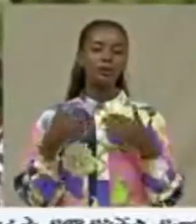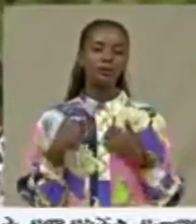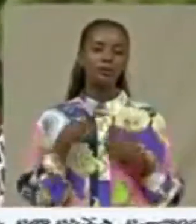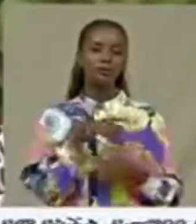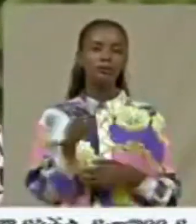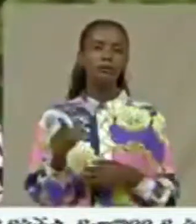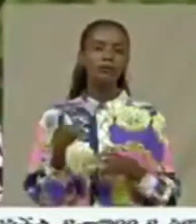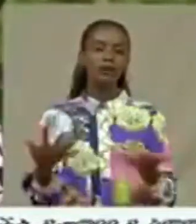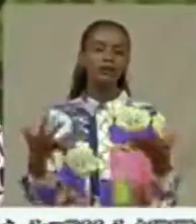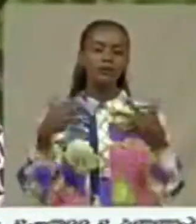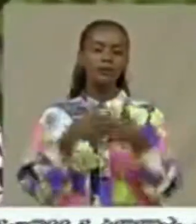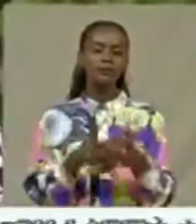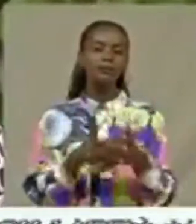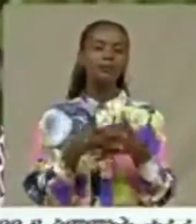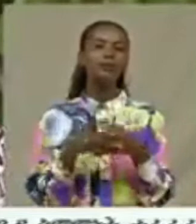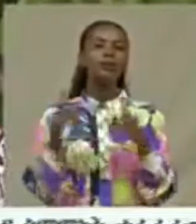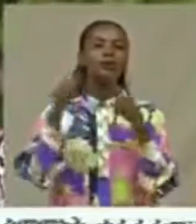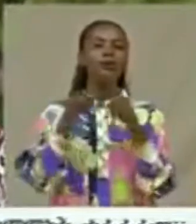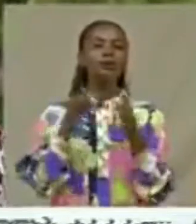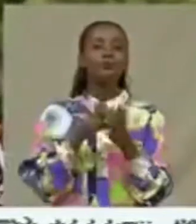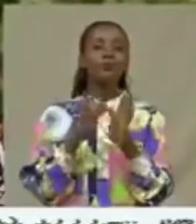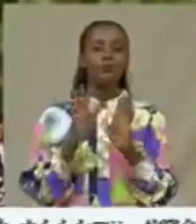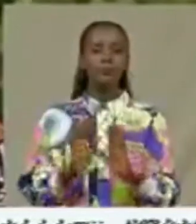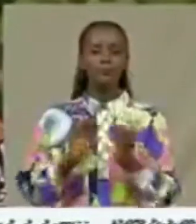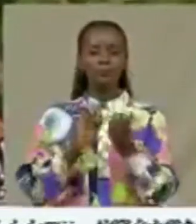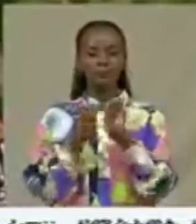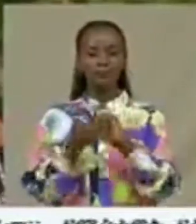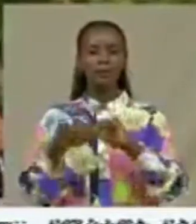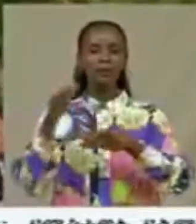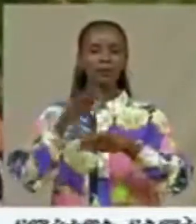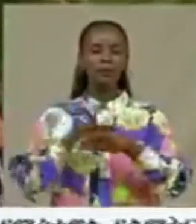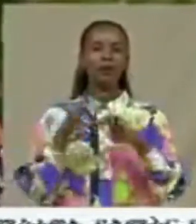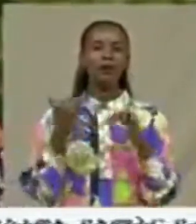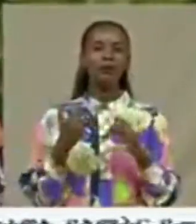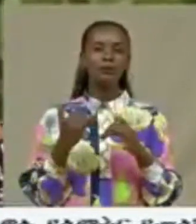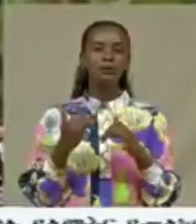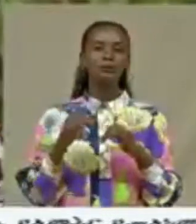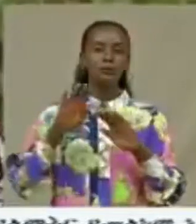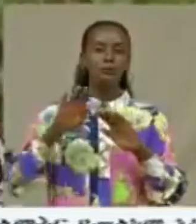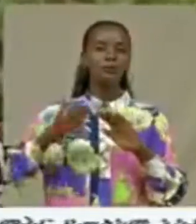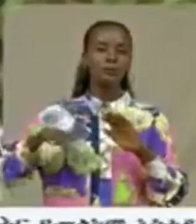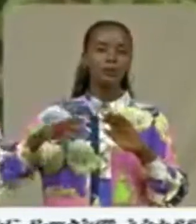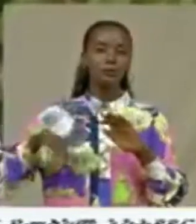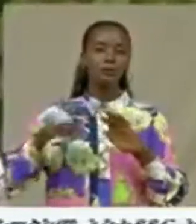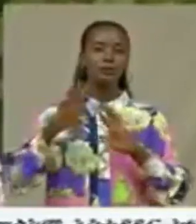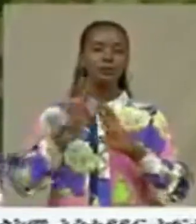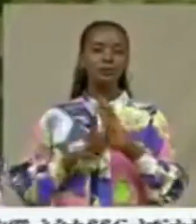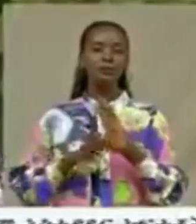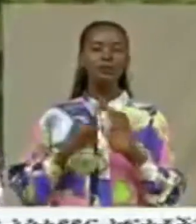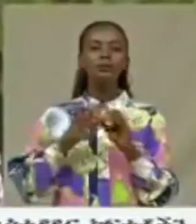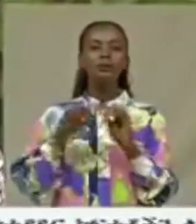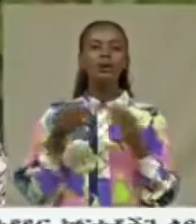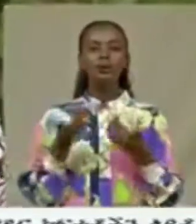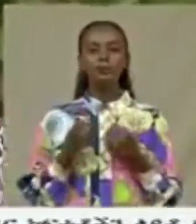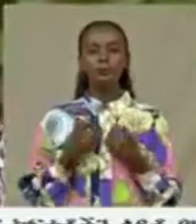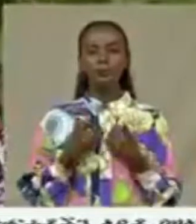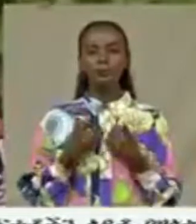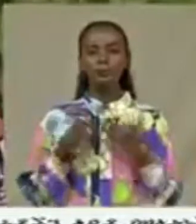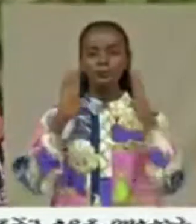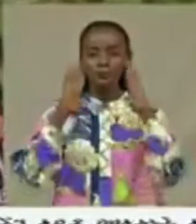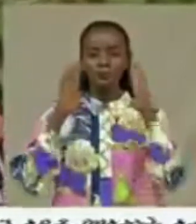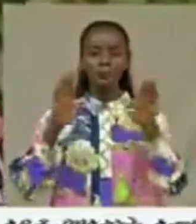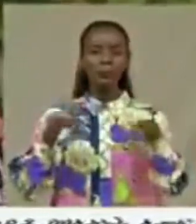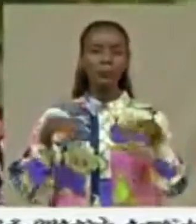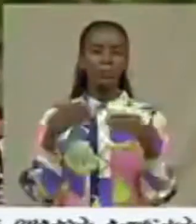እነዚህን አስተባብረን ወደ ውጤታማነት መቀየር ላይ አሁንም የሚቀሩ ጉለቶች ስላሉ ትኩረት